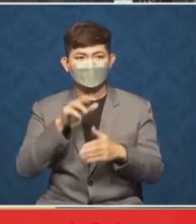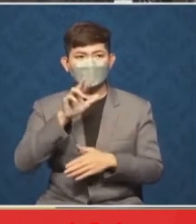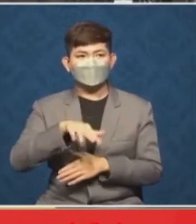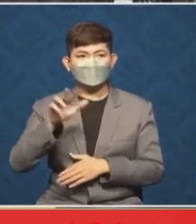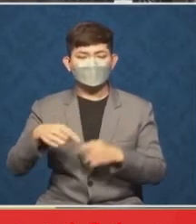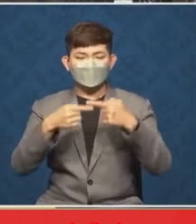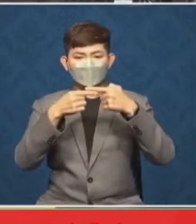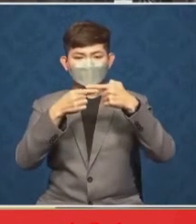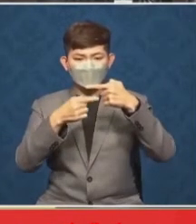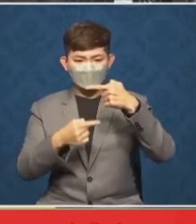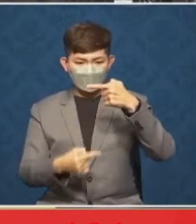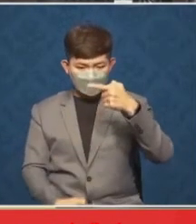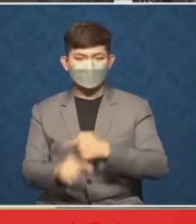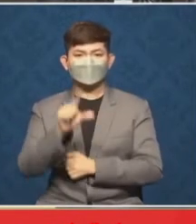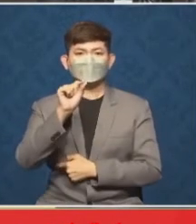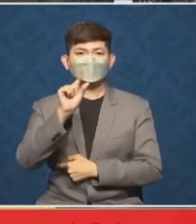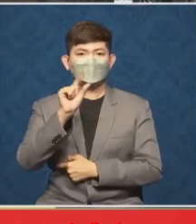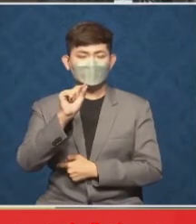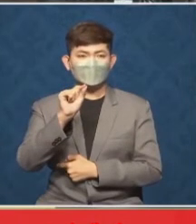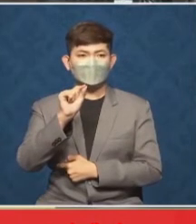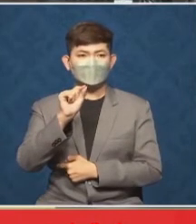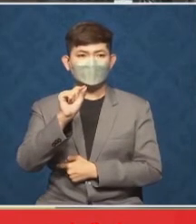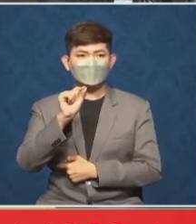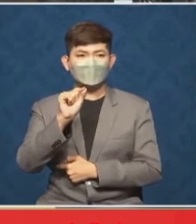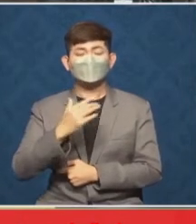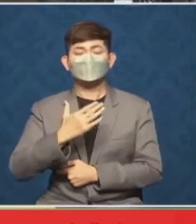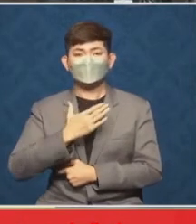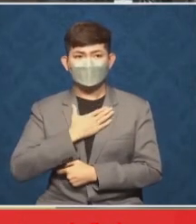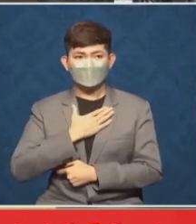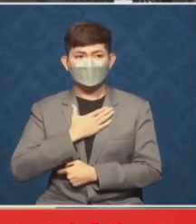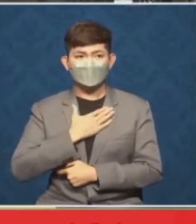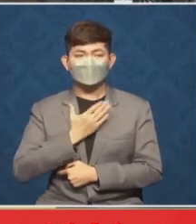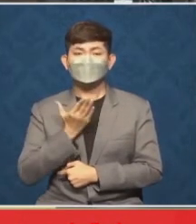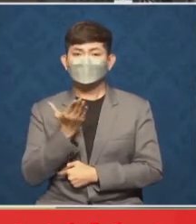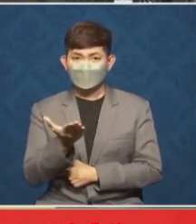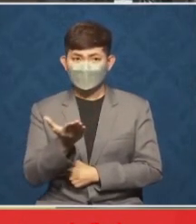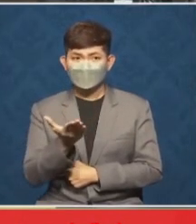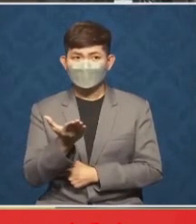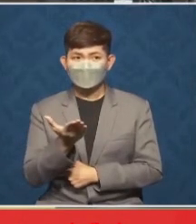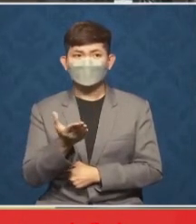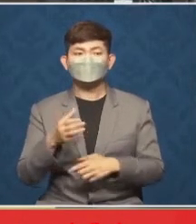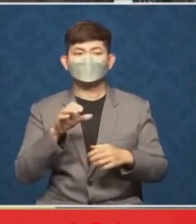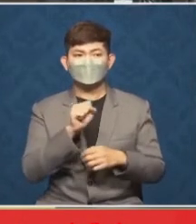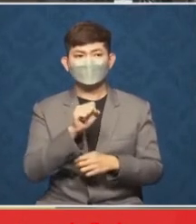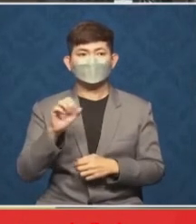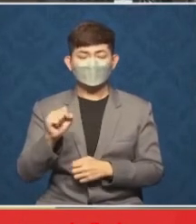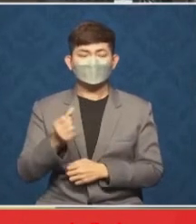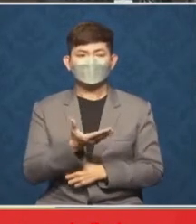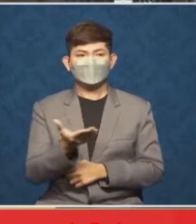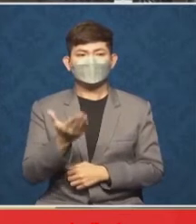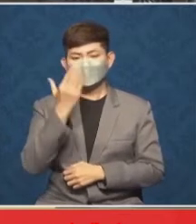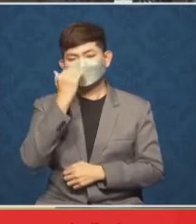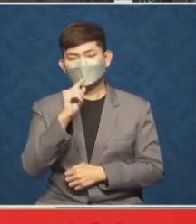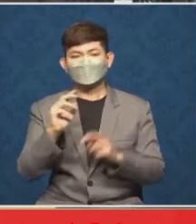า20กระทู้ผมนะครับขอเพื่อนสมาชิกนะครับเพราะเห็นว่า